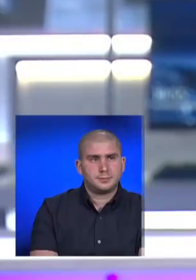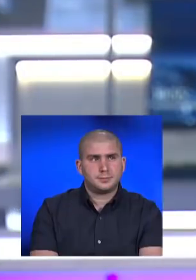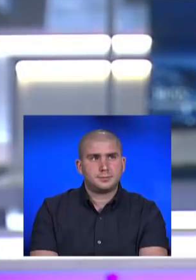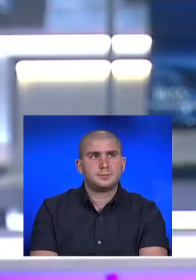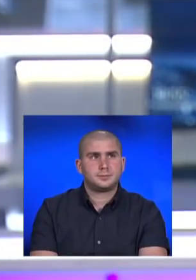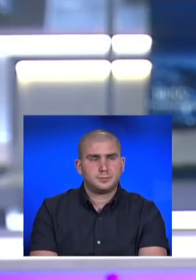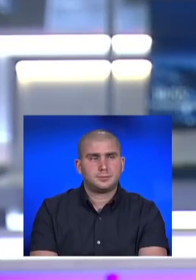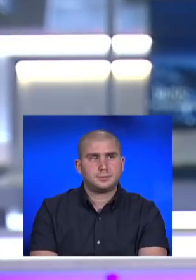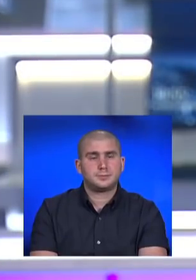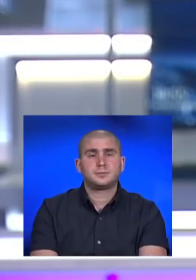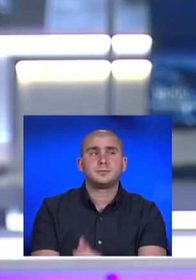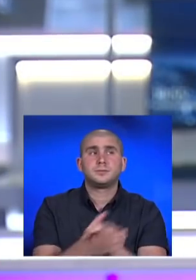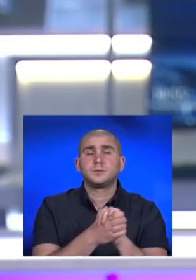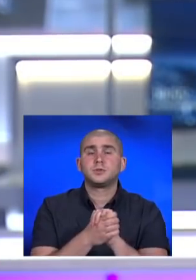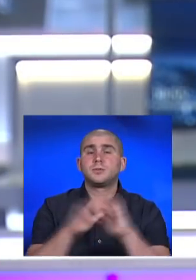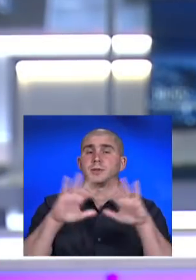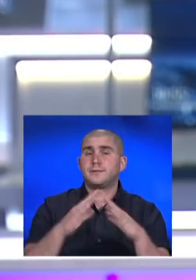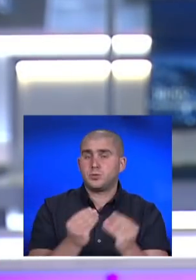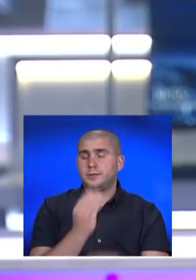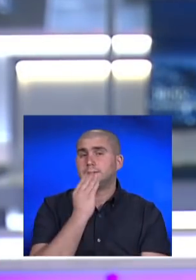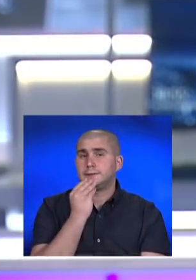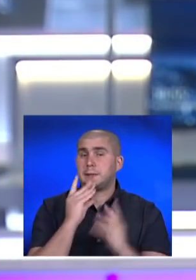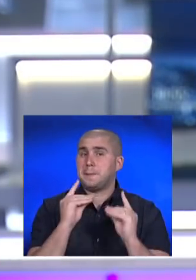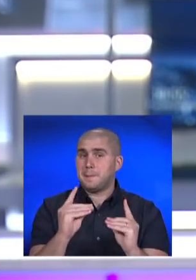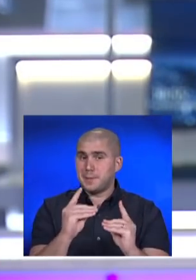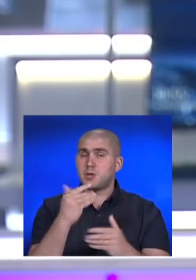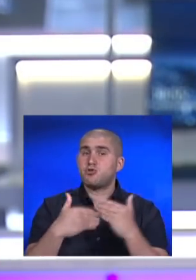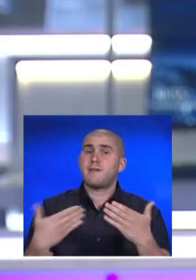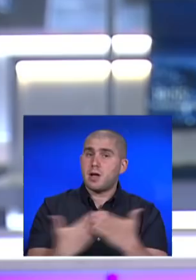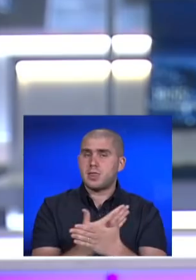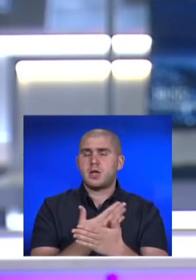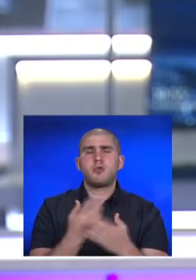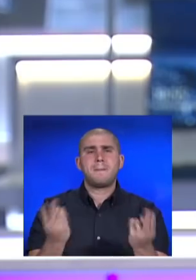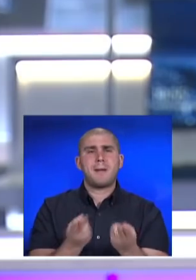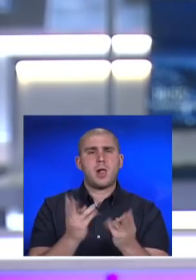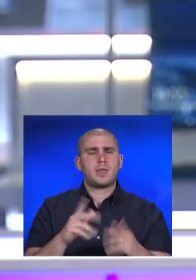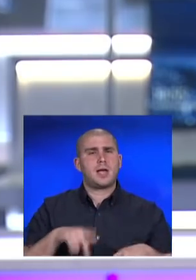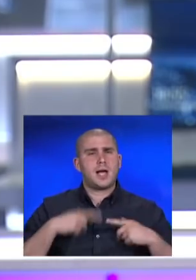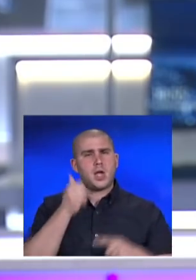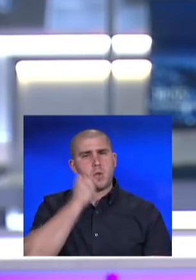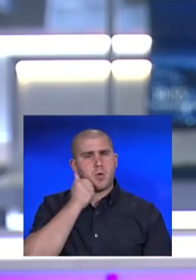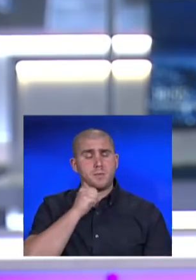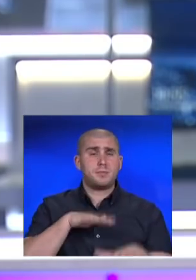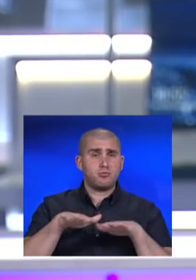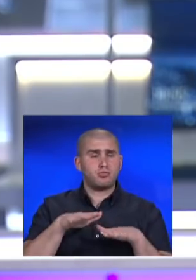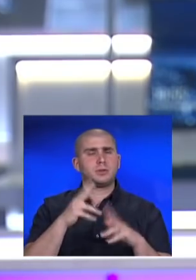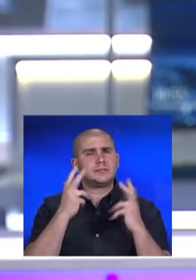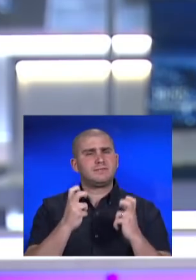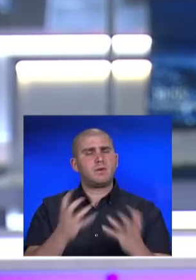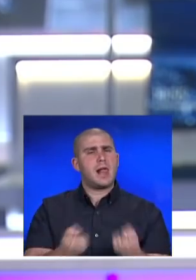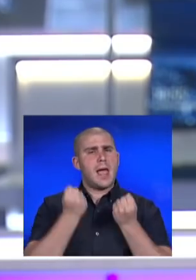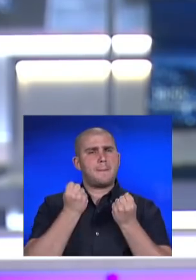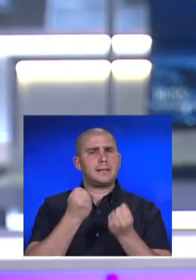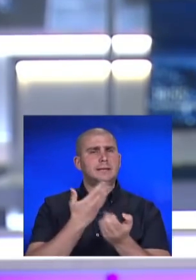שלום רב לכם, ערב טוב. ישראל בדרך לשלב חדש בהקלות על חיי היומיום. הממשלה צפויה לאמץ מחר את המלצות משרד